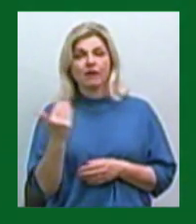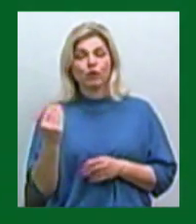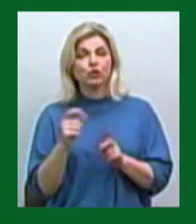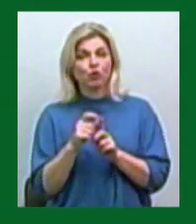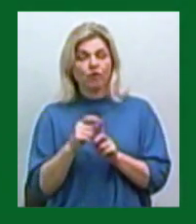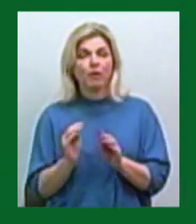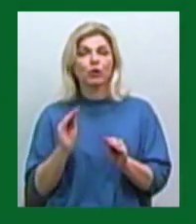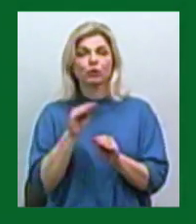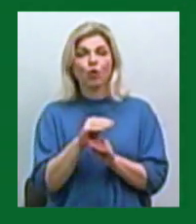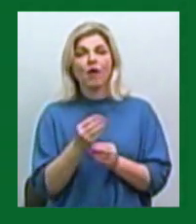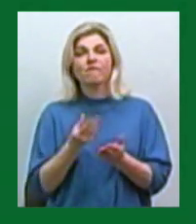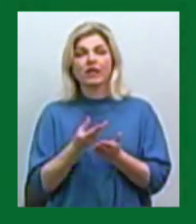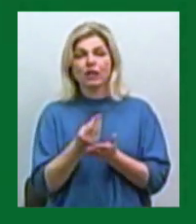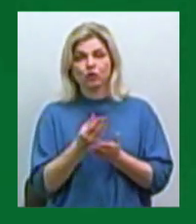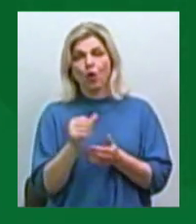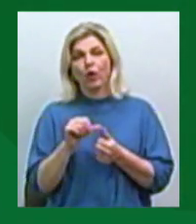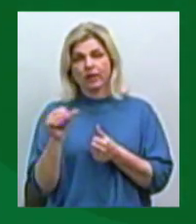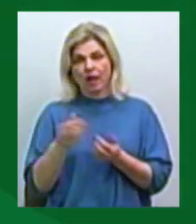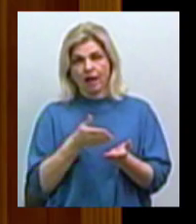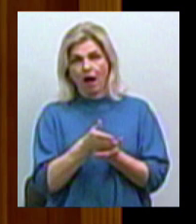додали фінансування окремих галузей.